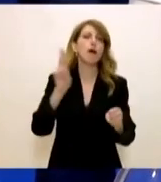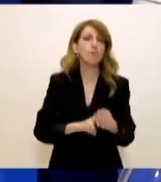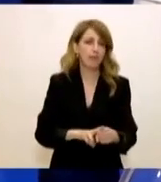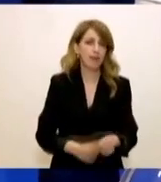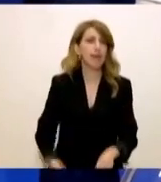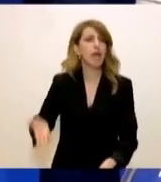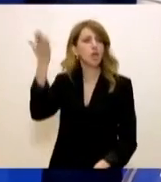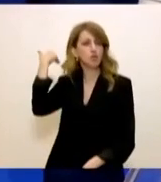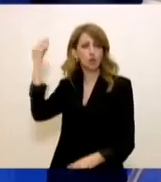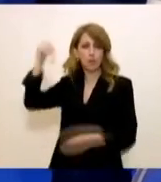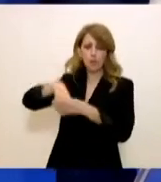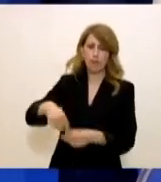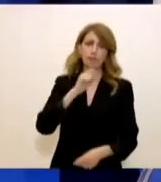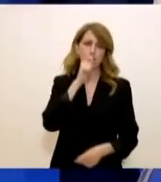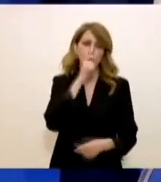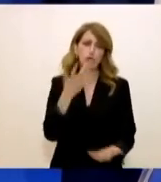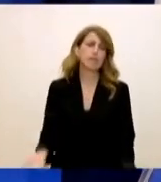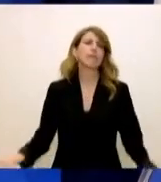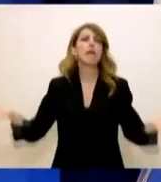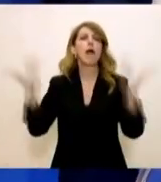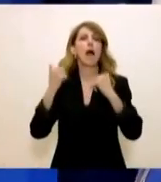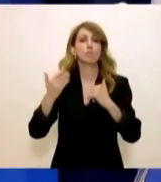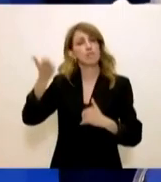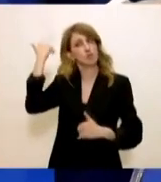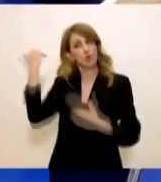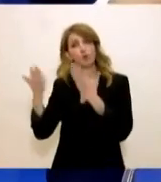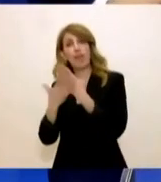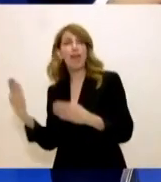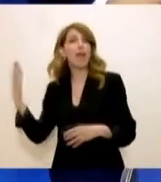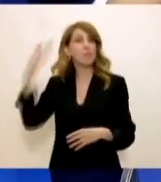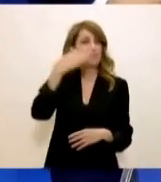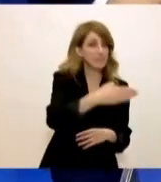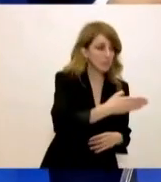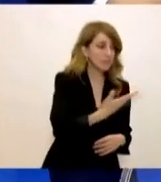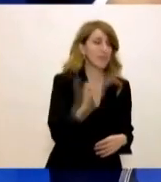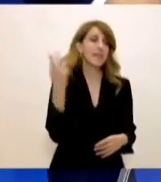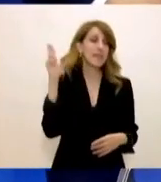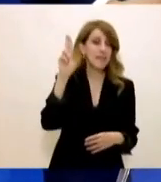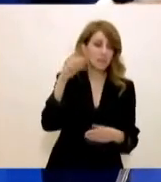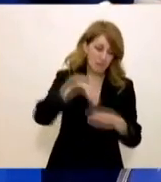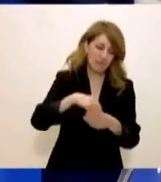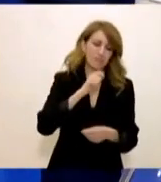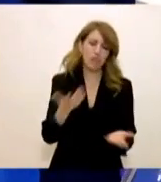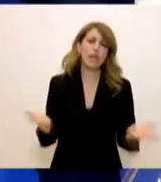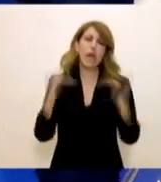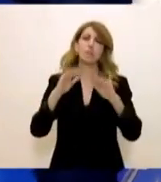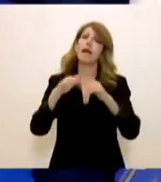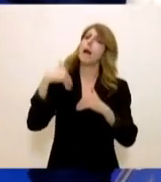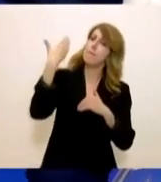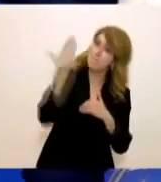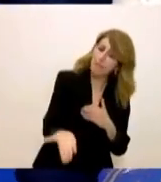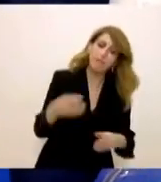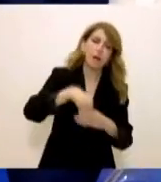βέβαια πολιτεύτηκε την επόμενη τία γιατί είχαμε κάποια θέματα υγείας με τον πατέρα μου όμως έτσι ξεκίνησε η ιστορία κάποιοι το λένε